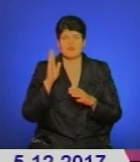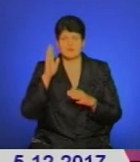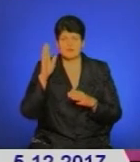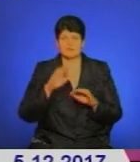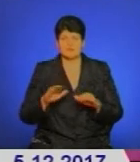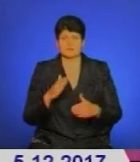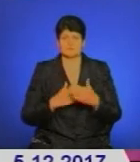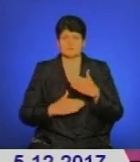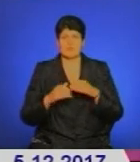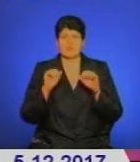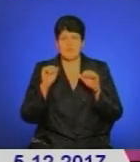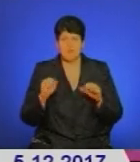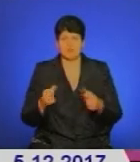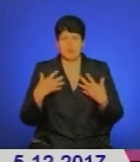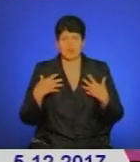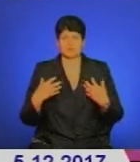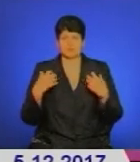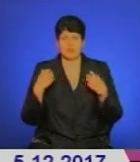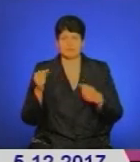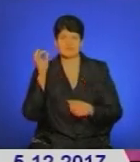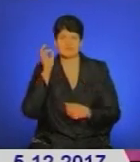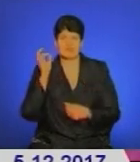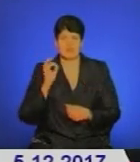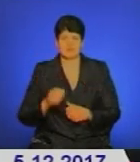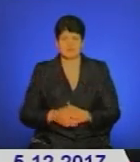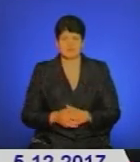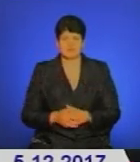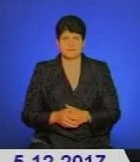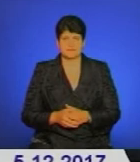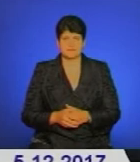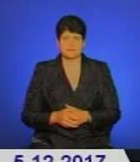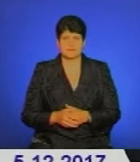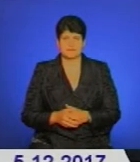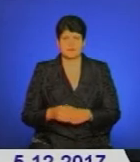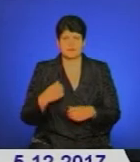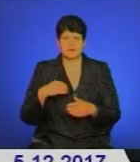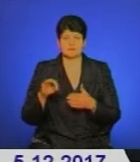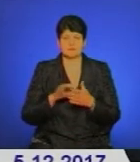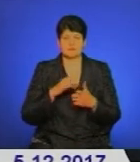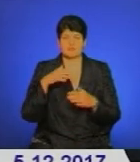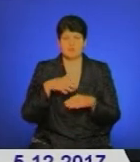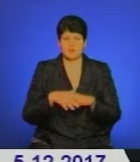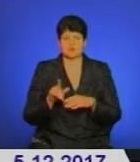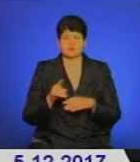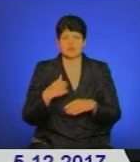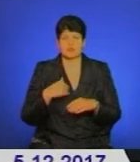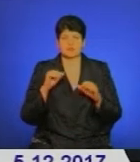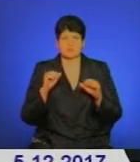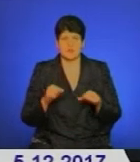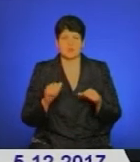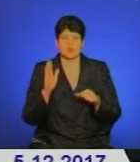особливими потребами могли оздоровлюватися у Німеччині. Я одразу зрозумів, що я зможу бути